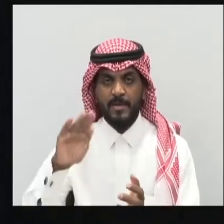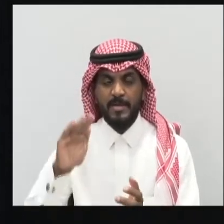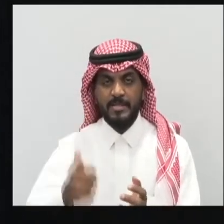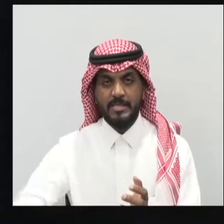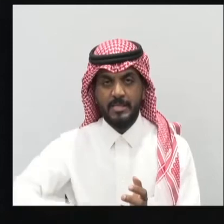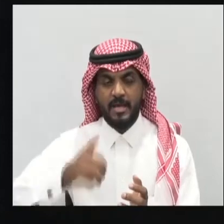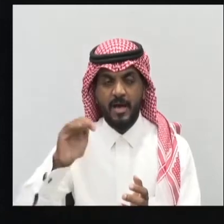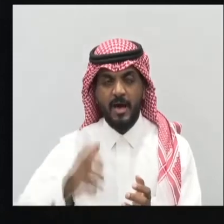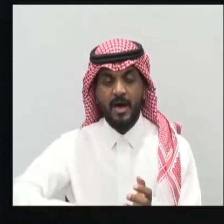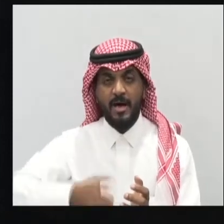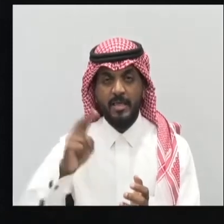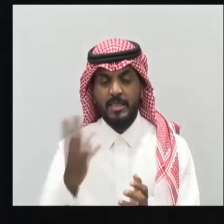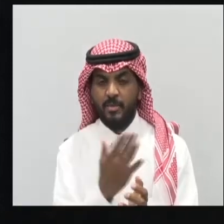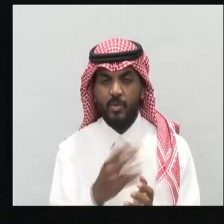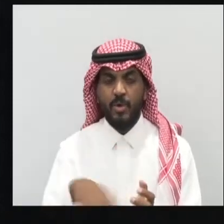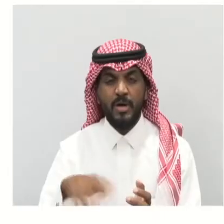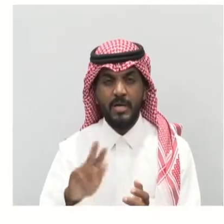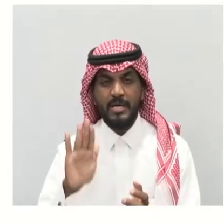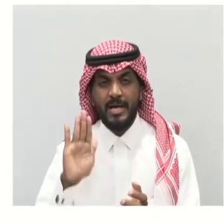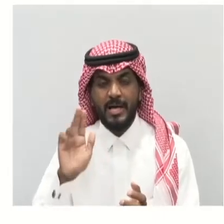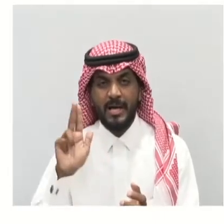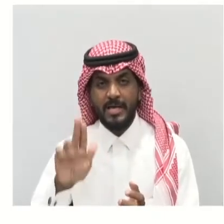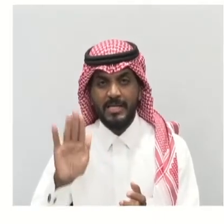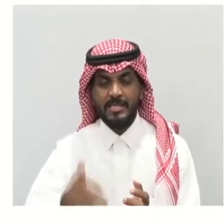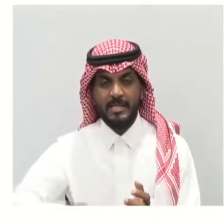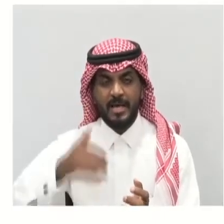الساحات الساحتان،